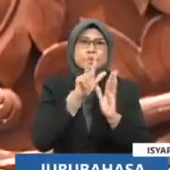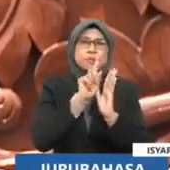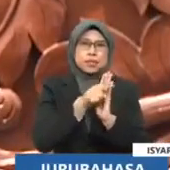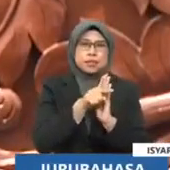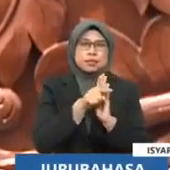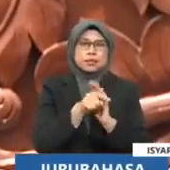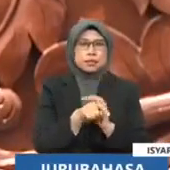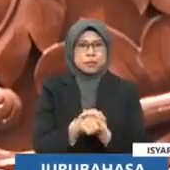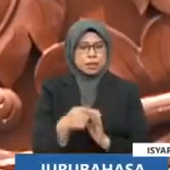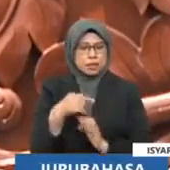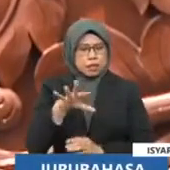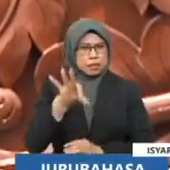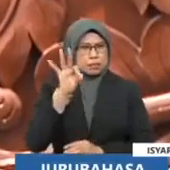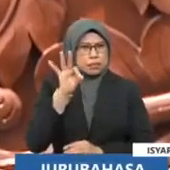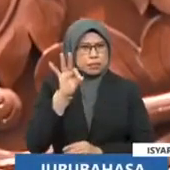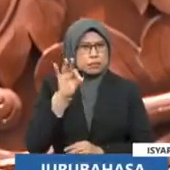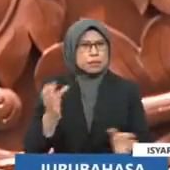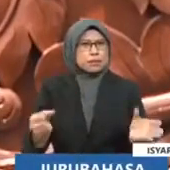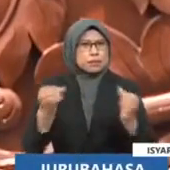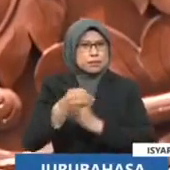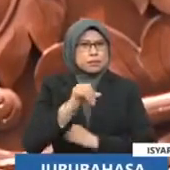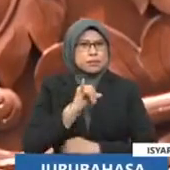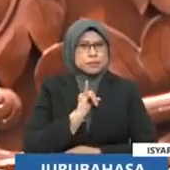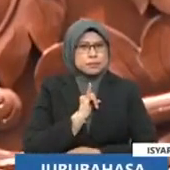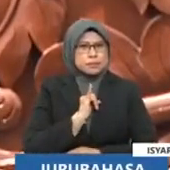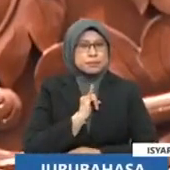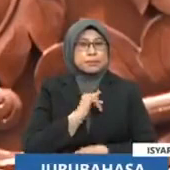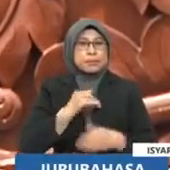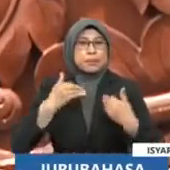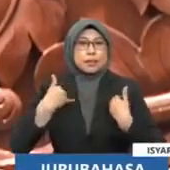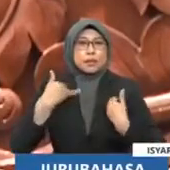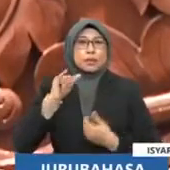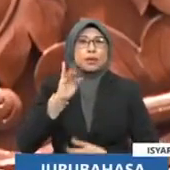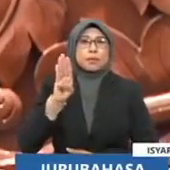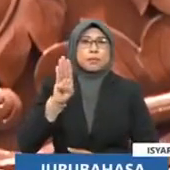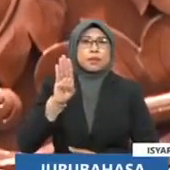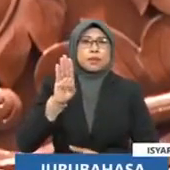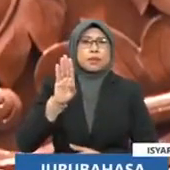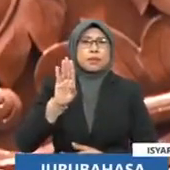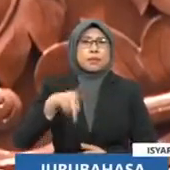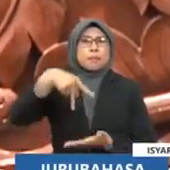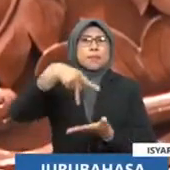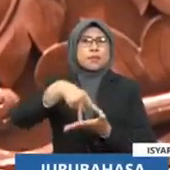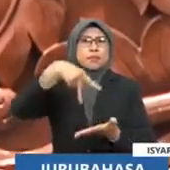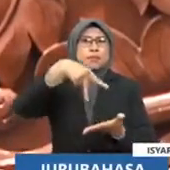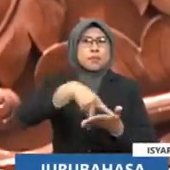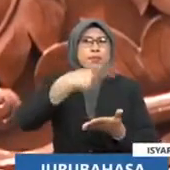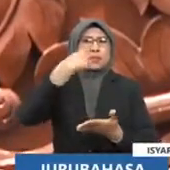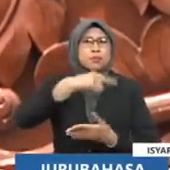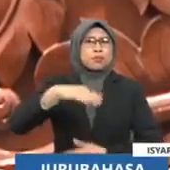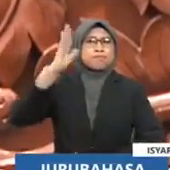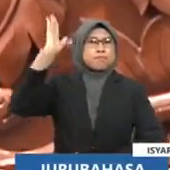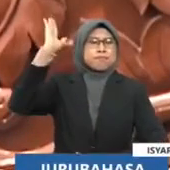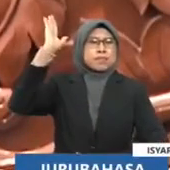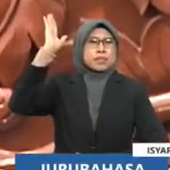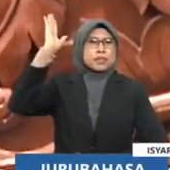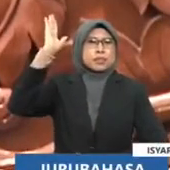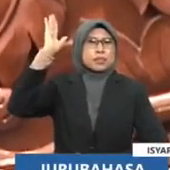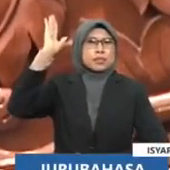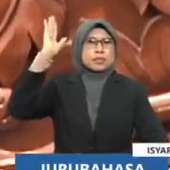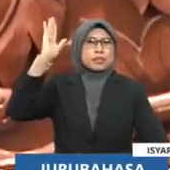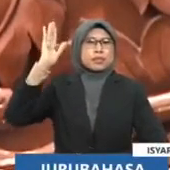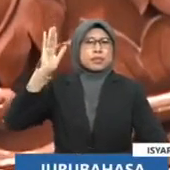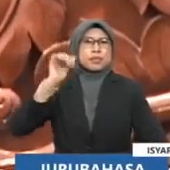satu dan saya dapati tadi tapi pejabat saya aduh yang bakso Bang untuk berbahasa Hai ini